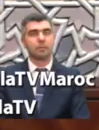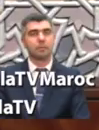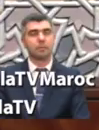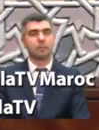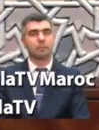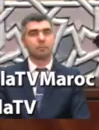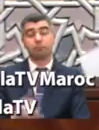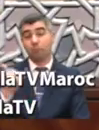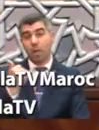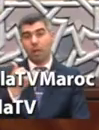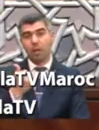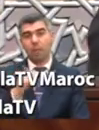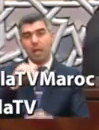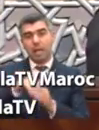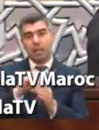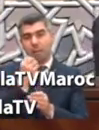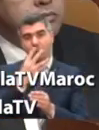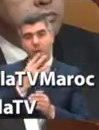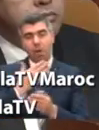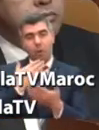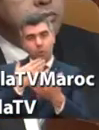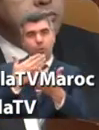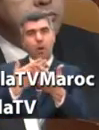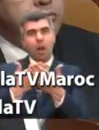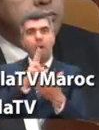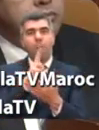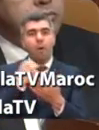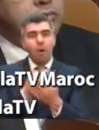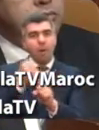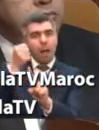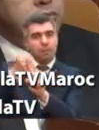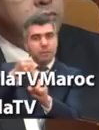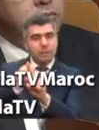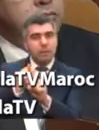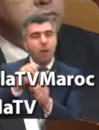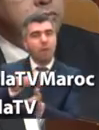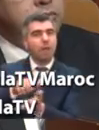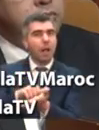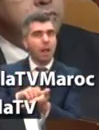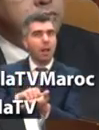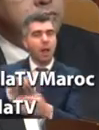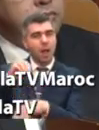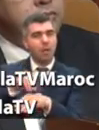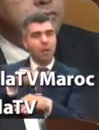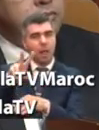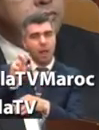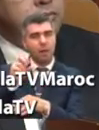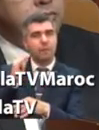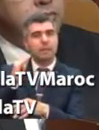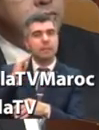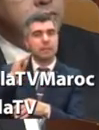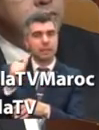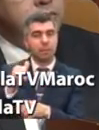لابد في الفريق الاشتراكي ان نشكر الحكومه على المجهودات اللي كتقوم بها في الميدان الفلاحي، ولكن بحال اللي كنعرفوا جميع على ان هذه السنه